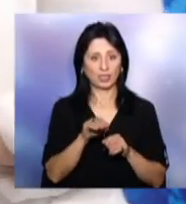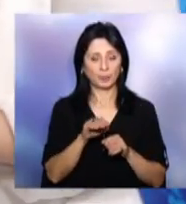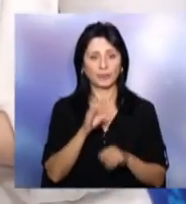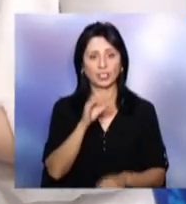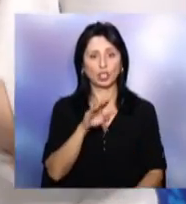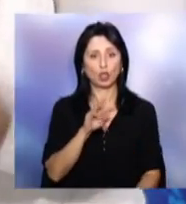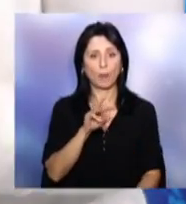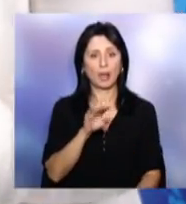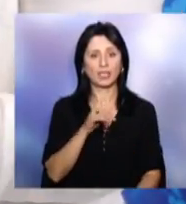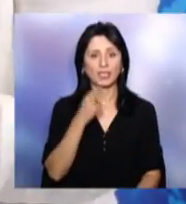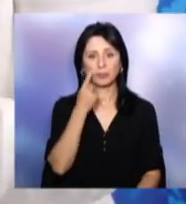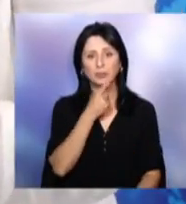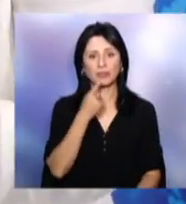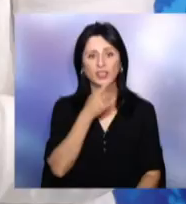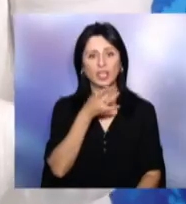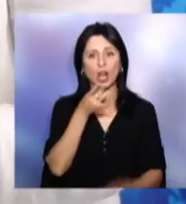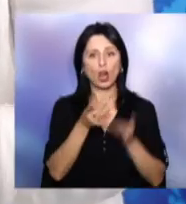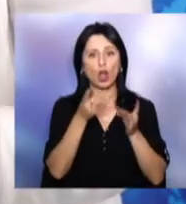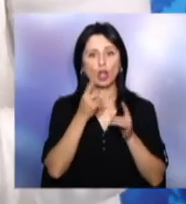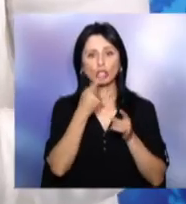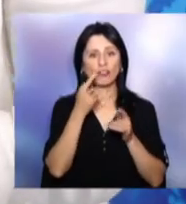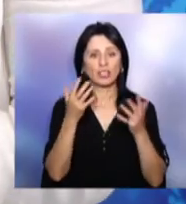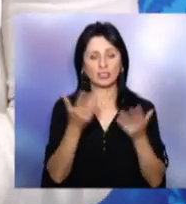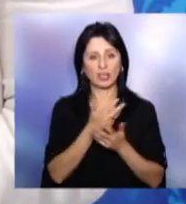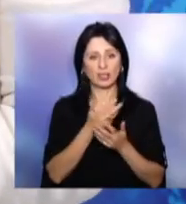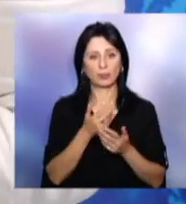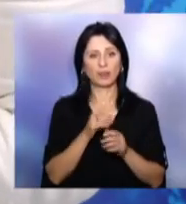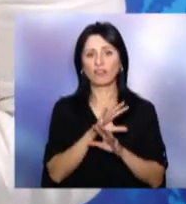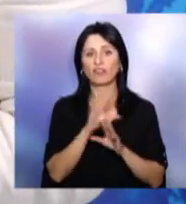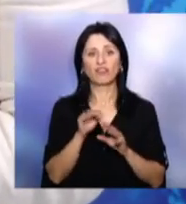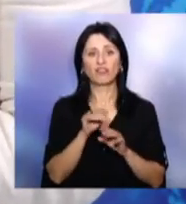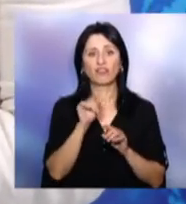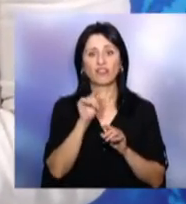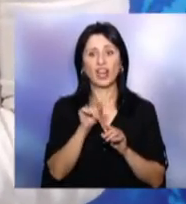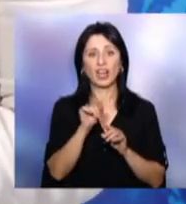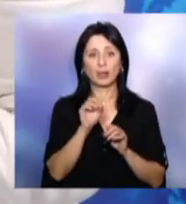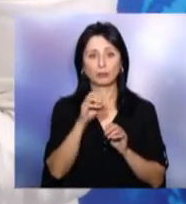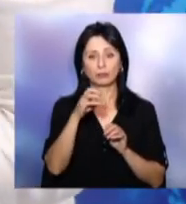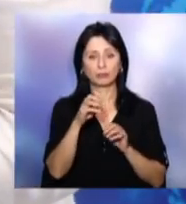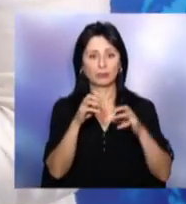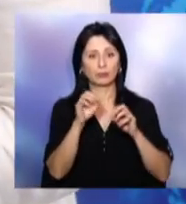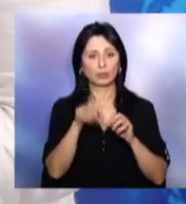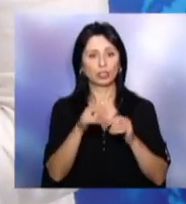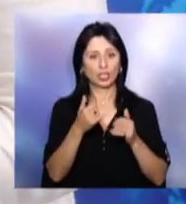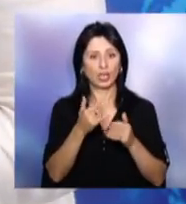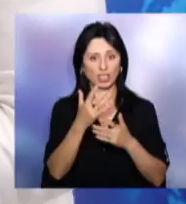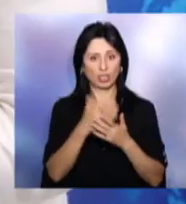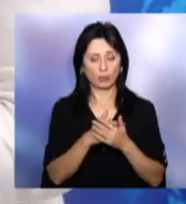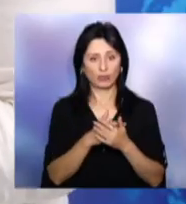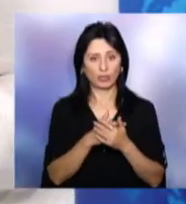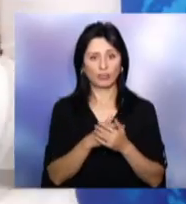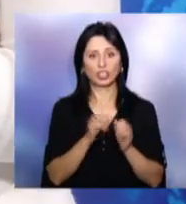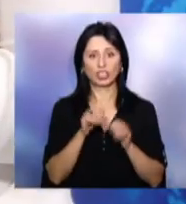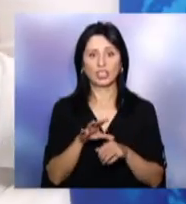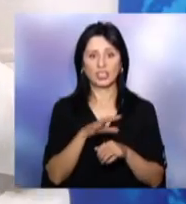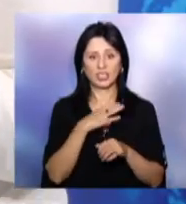სტომატიტი არის პირის ლორწოვანის ანთება, რომელიც შეიძლება ყველა იმ წარმონაქმზე გაჩნდეს, რომელიც ახლა ჩამოვთვალე.